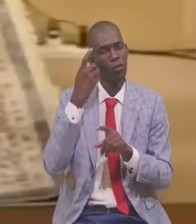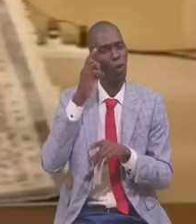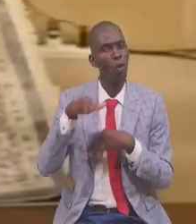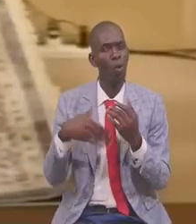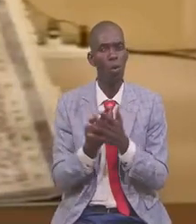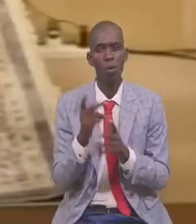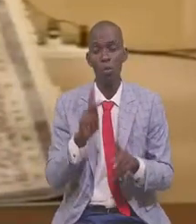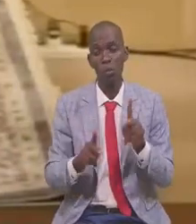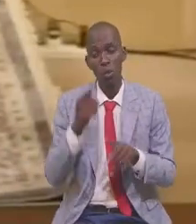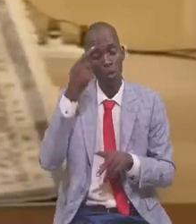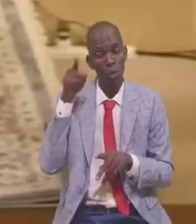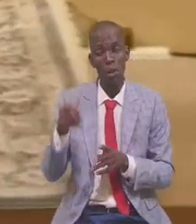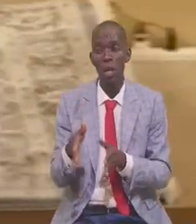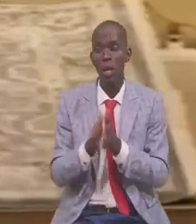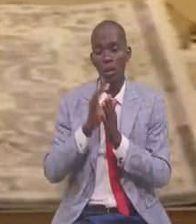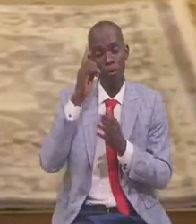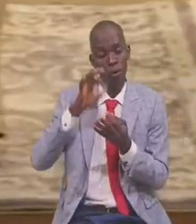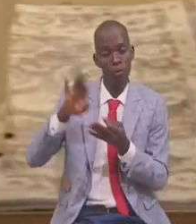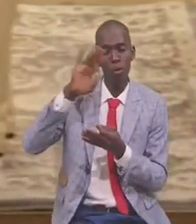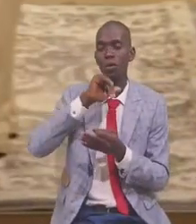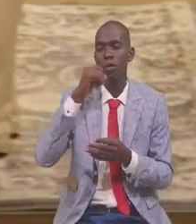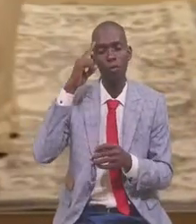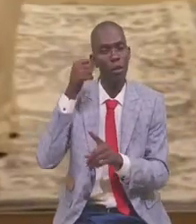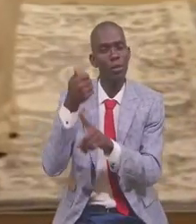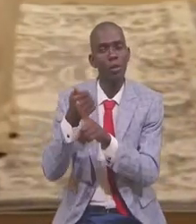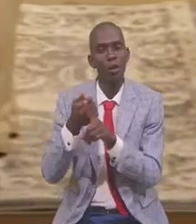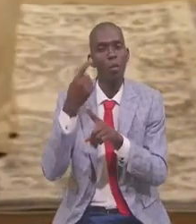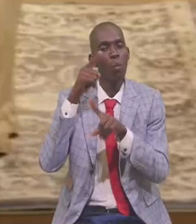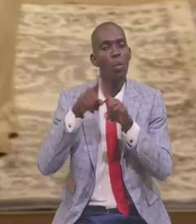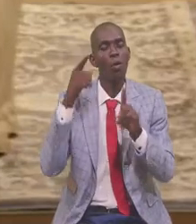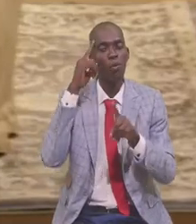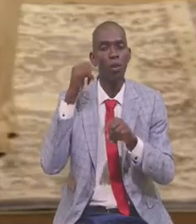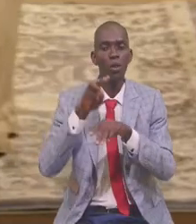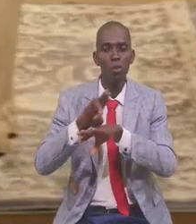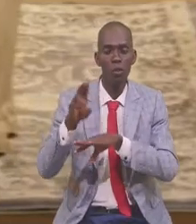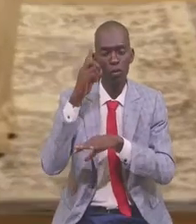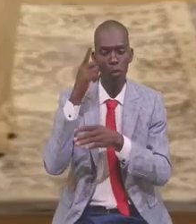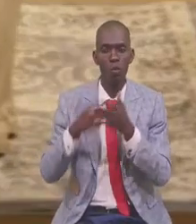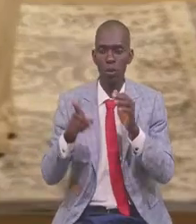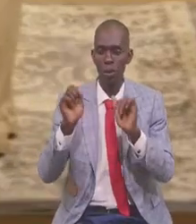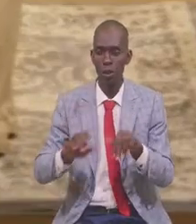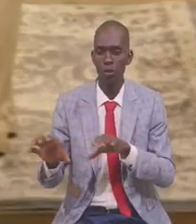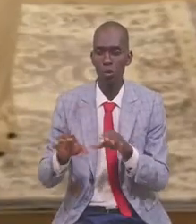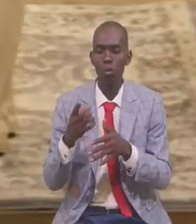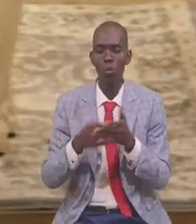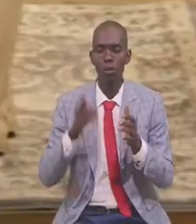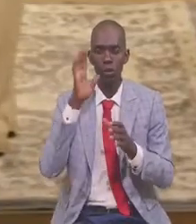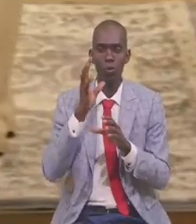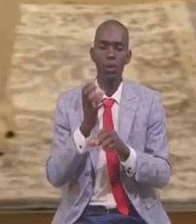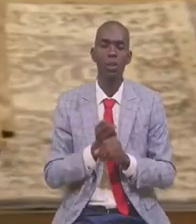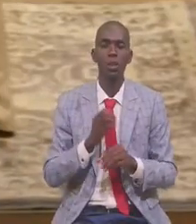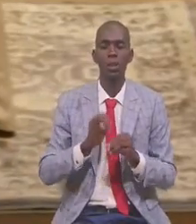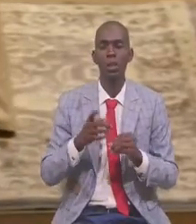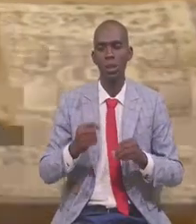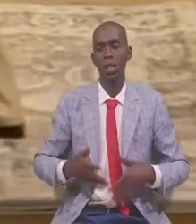lui-même, mais pour le ministère, pour ce qu'il pouvait faire, et pour ce qu'il sera, et ce qu'il réalisera dans la vie et